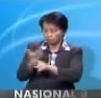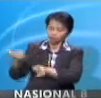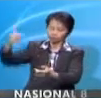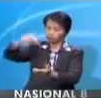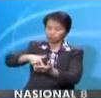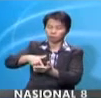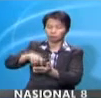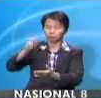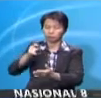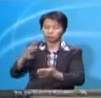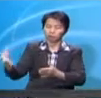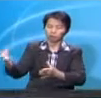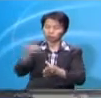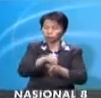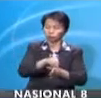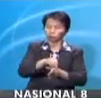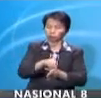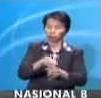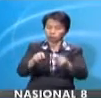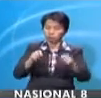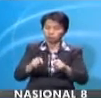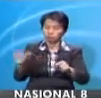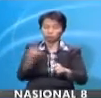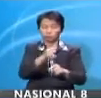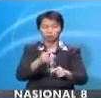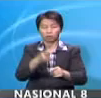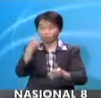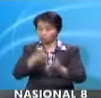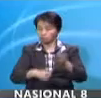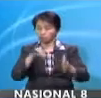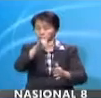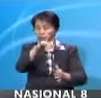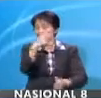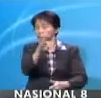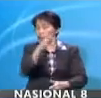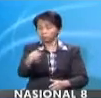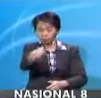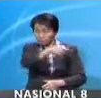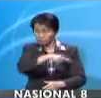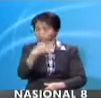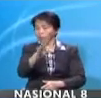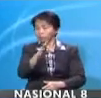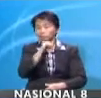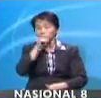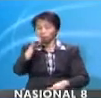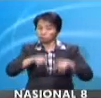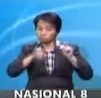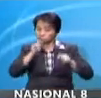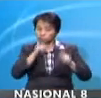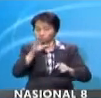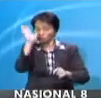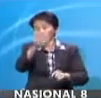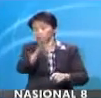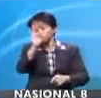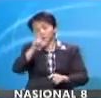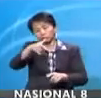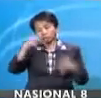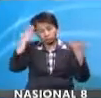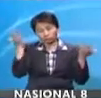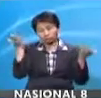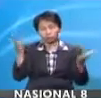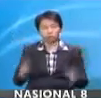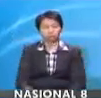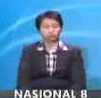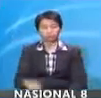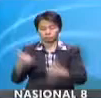dan untuk merebut tempat. Ya? Because yang pergi 19 ni pun tak tentunya mereka akan terpilih juga. Pemain yang